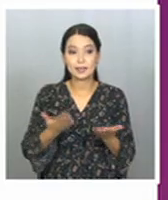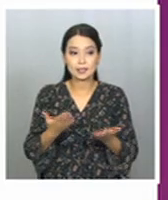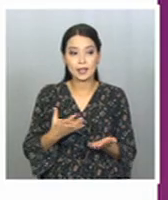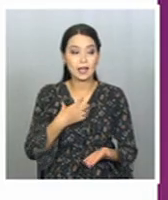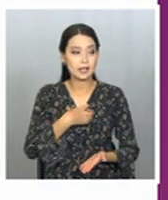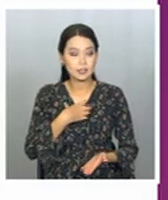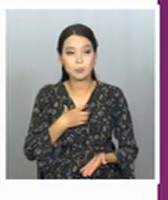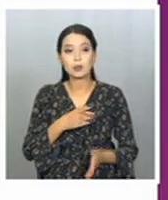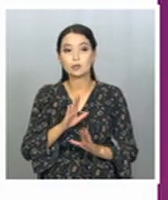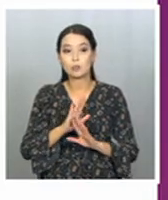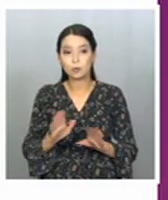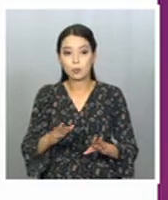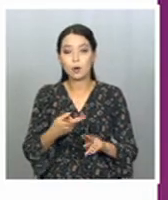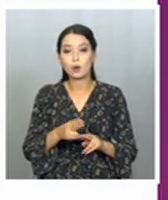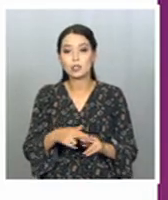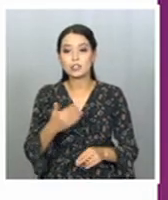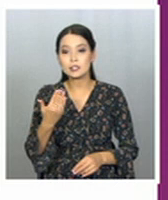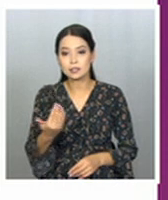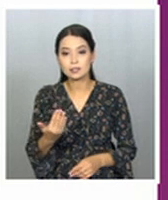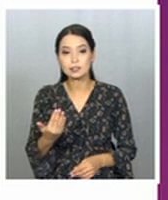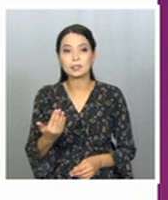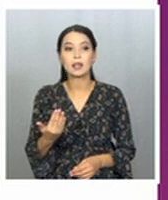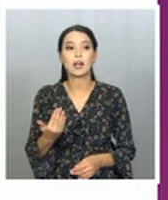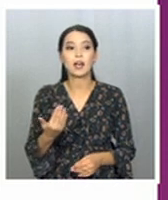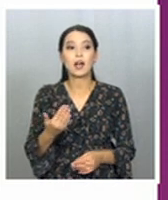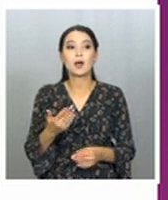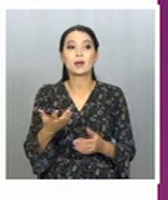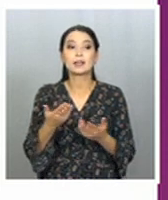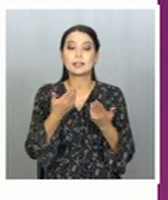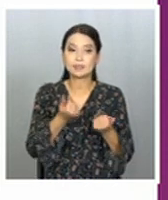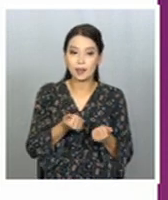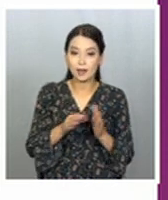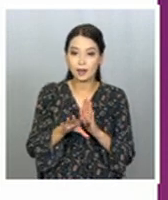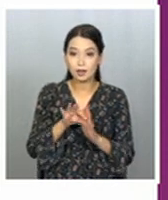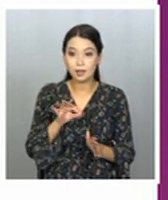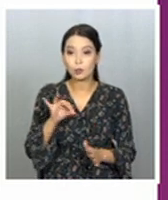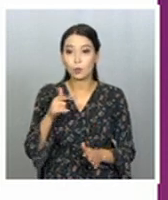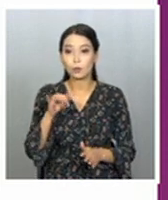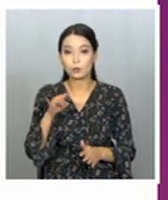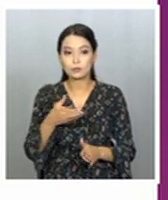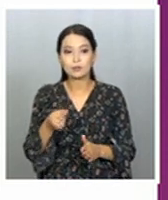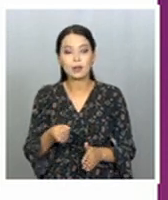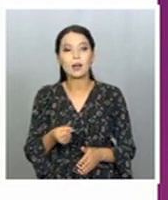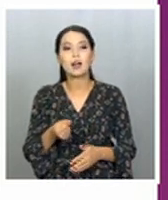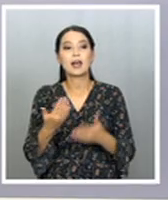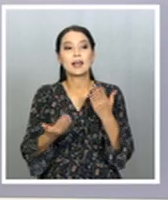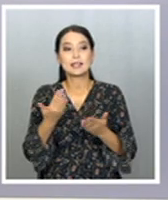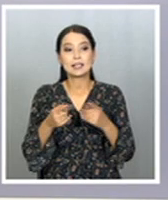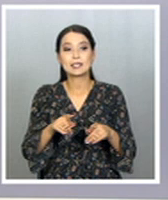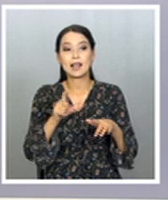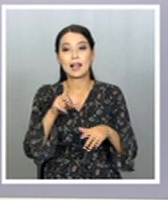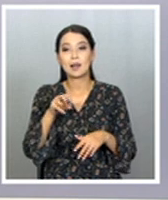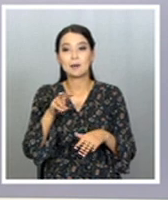болмаса, онда біз теруді пайдаланамыз. Ал егер элементтердің орналасу